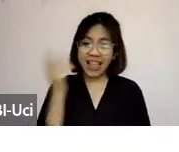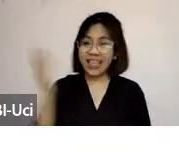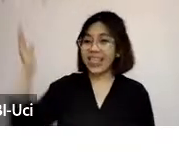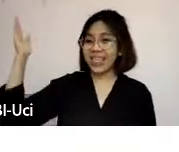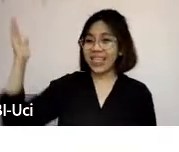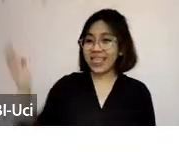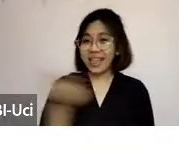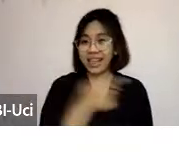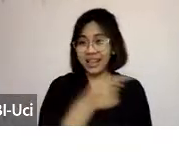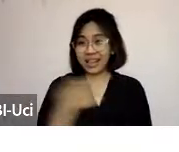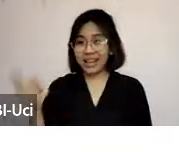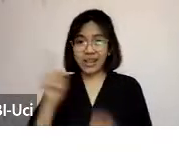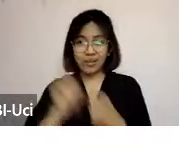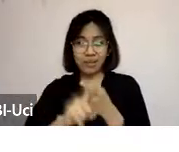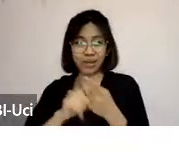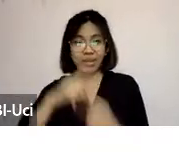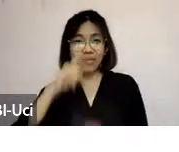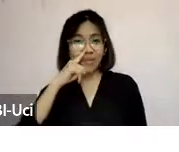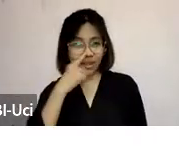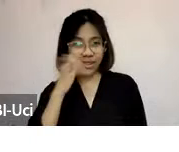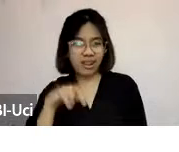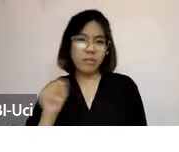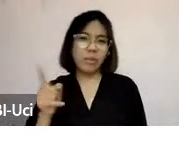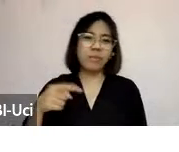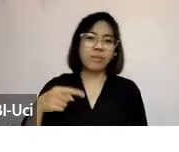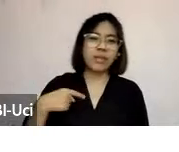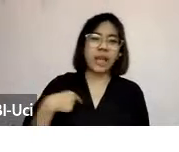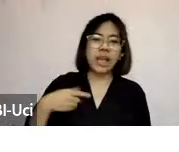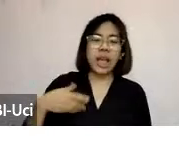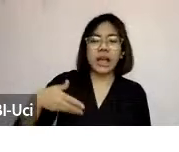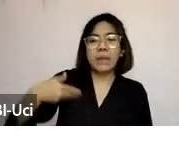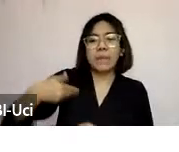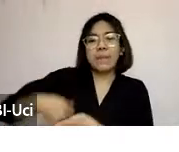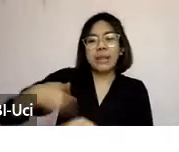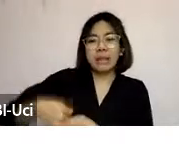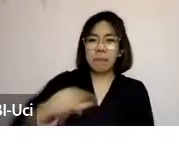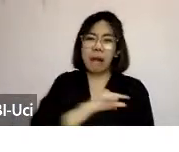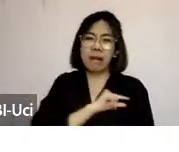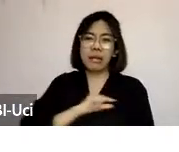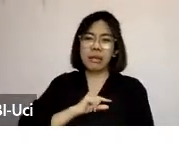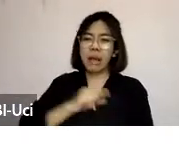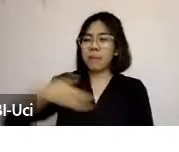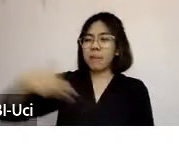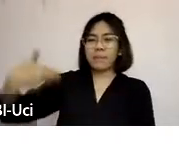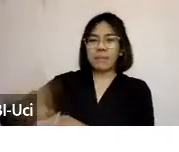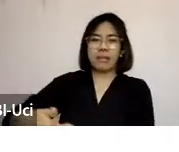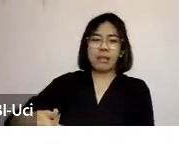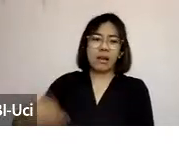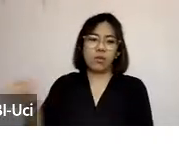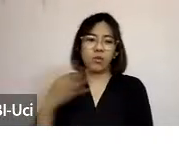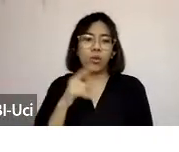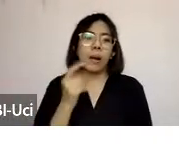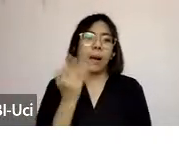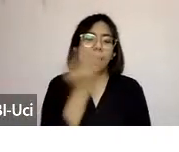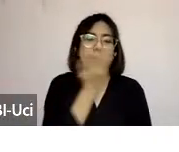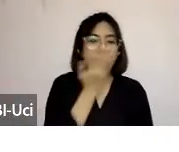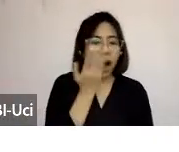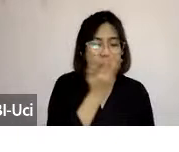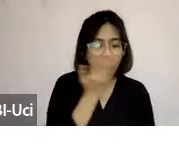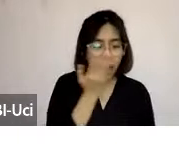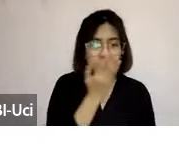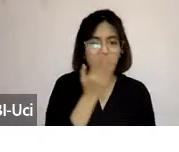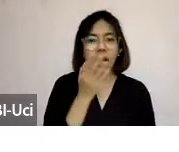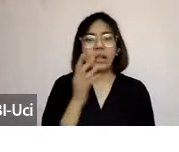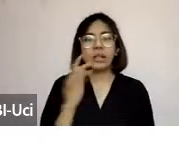saya diminta untuk ngobrol tentang aspek bahasa atau kaitan bahasa